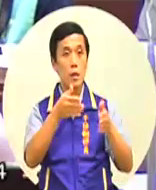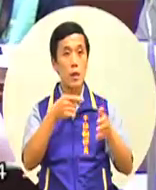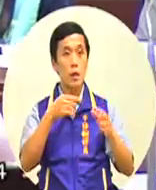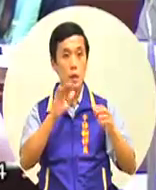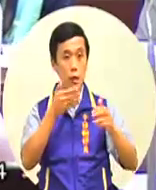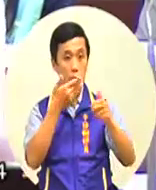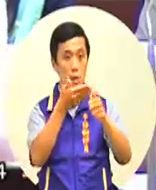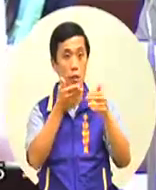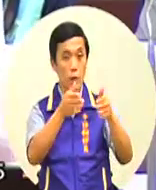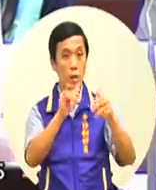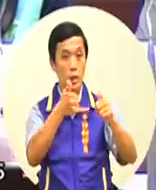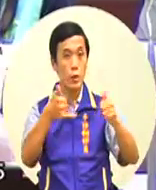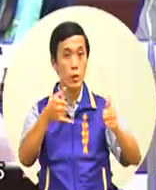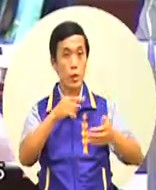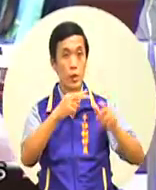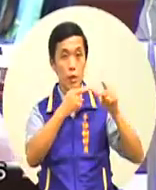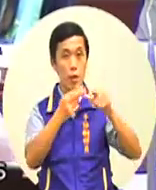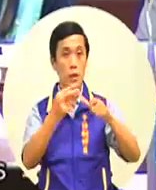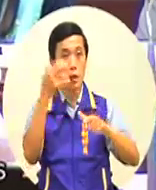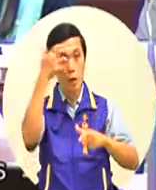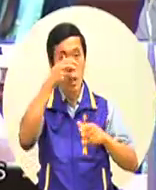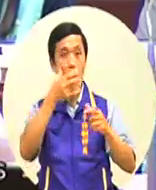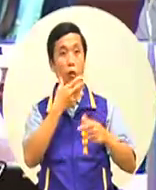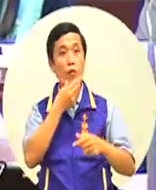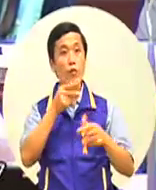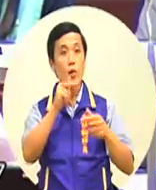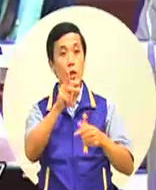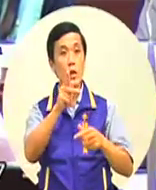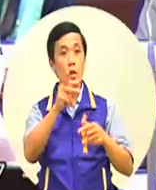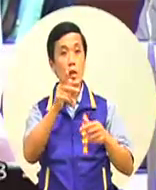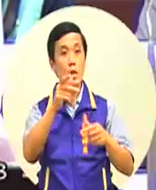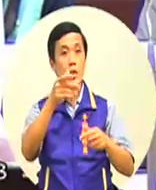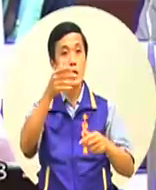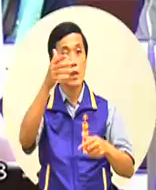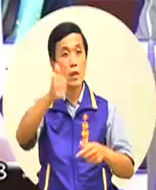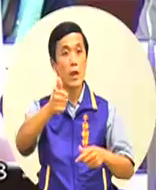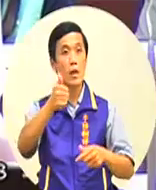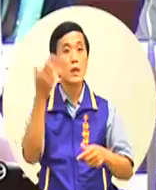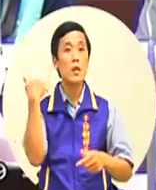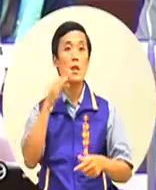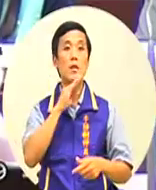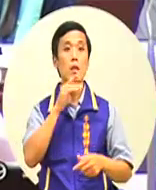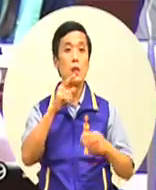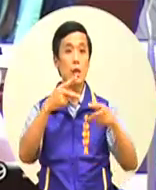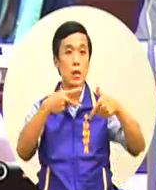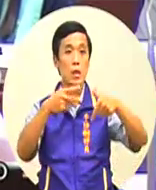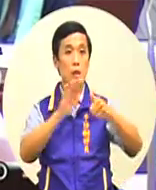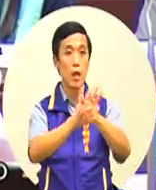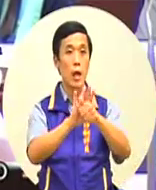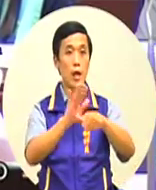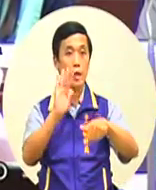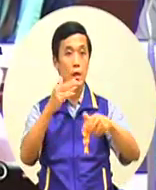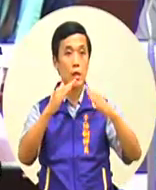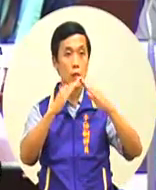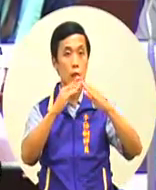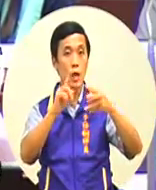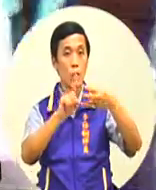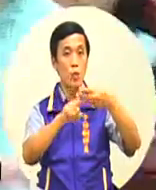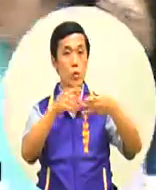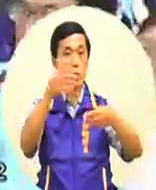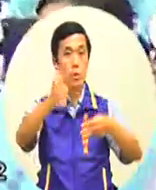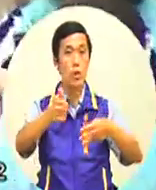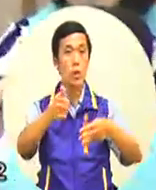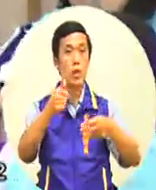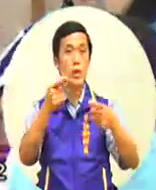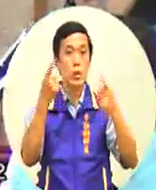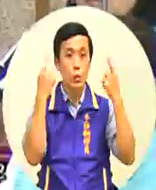我们老福科好玉林科长，那他之前是我们仁爱之家的主任，那 他在原